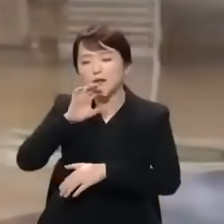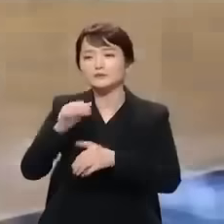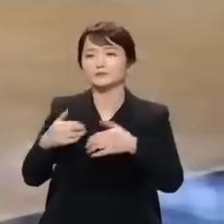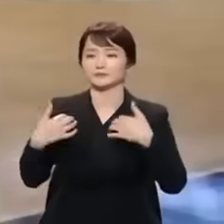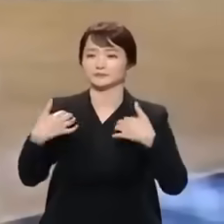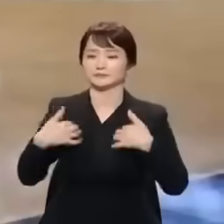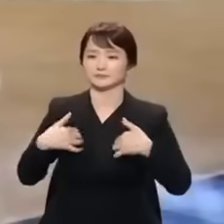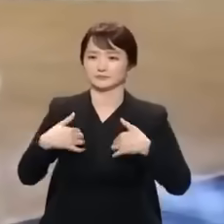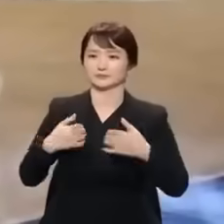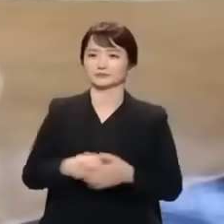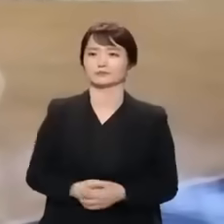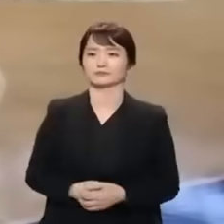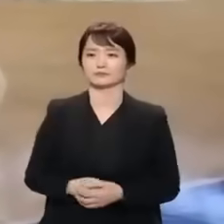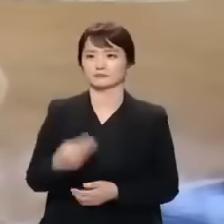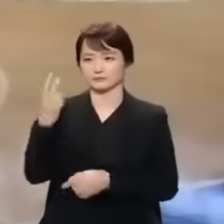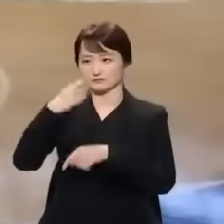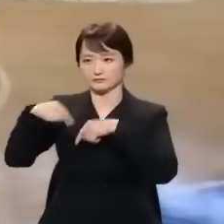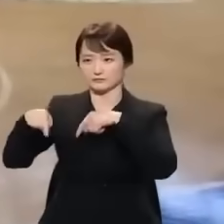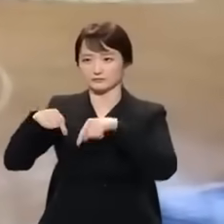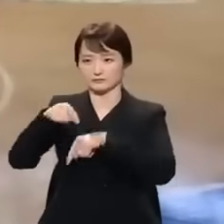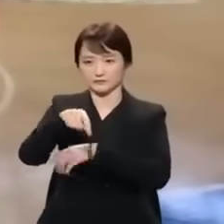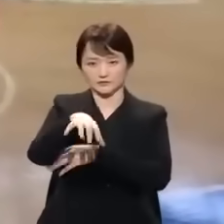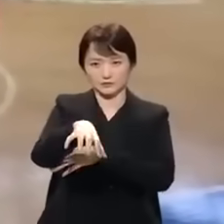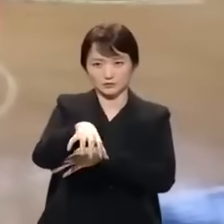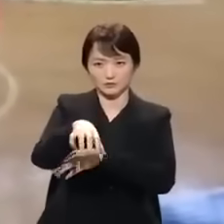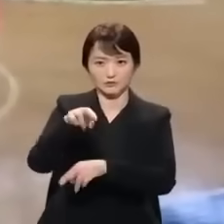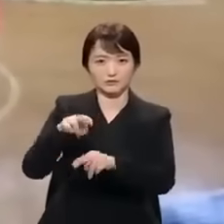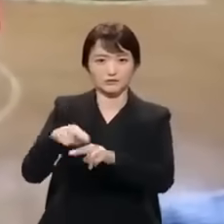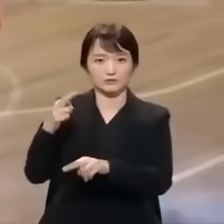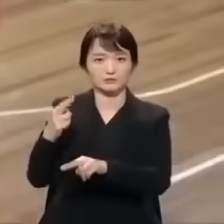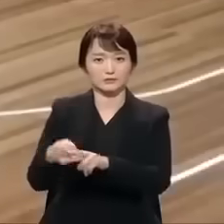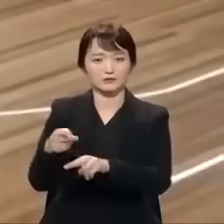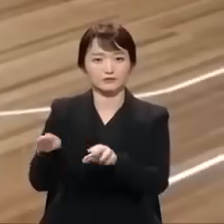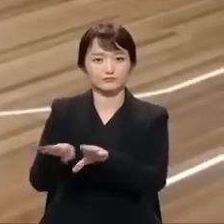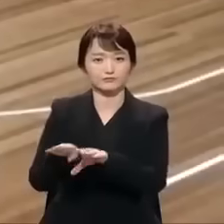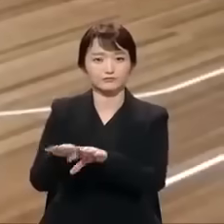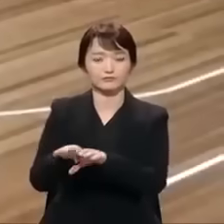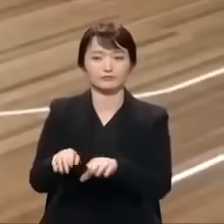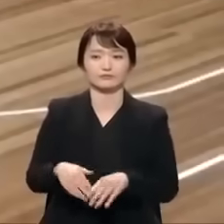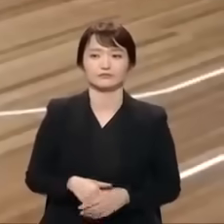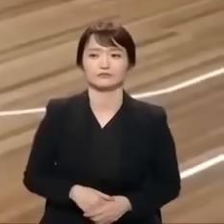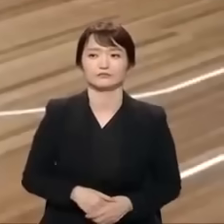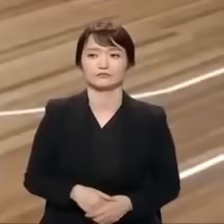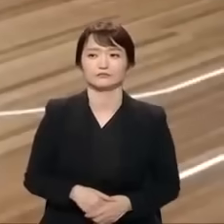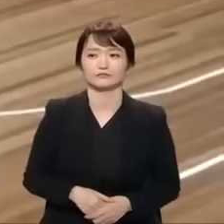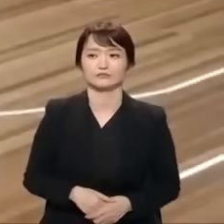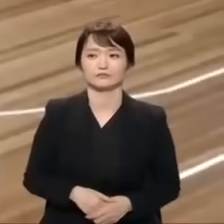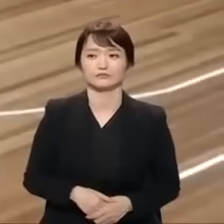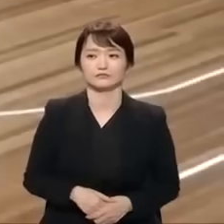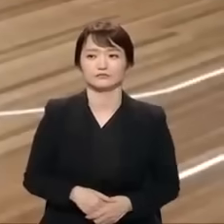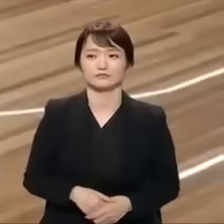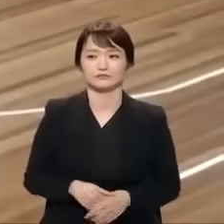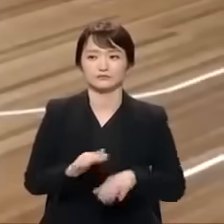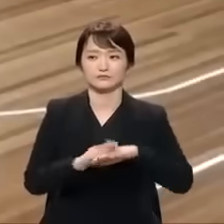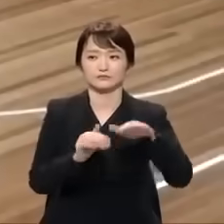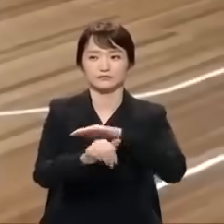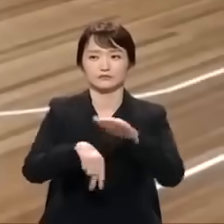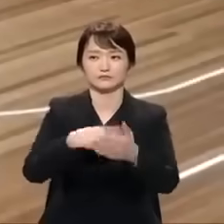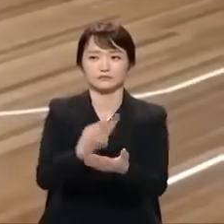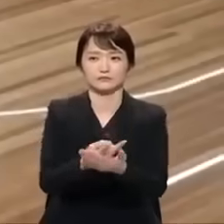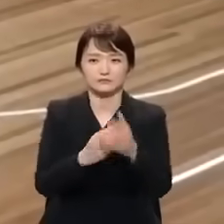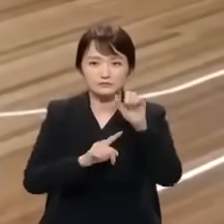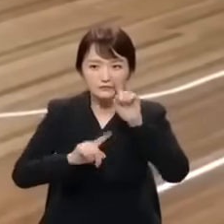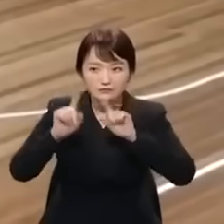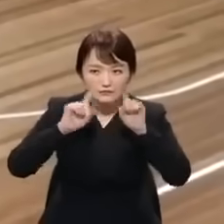감독인 현주역 감독은 저 현장에 지금 보이질 않는다 뭐 이런 또 선수가 지금 쓰러져서 지금